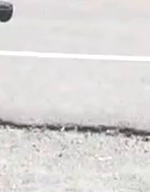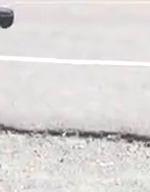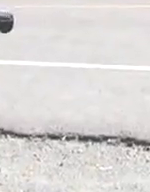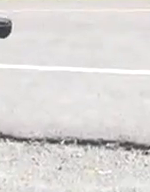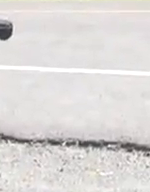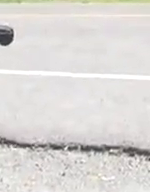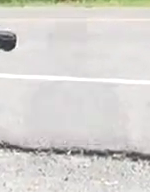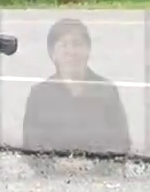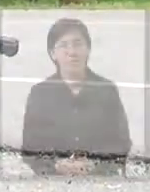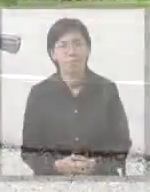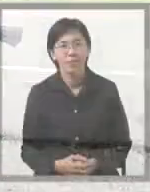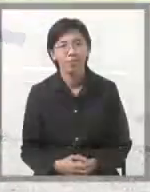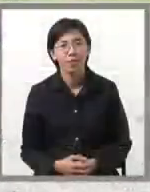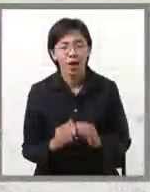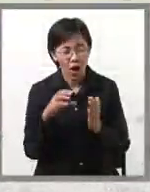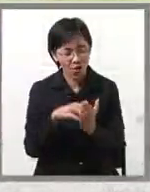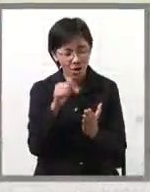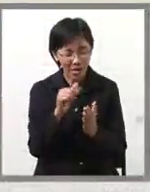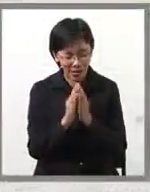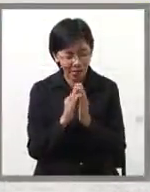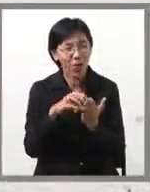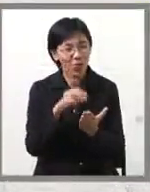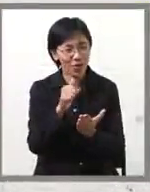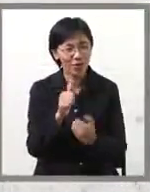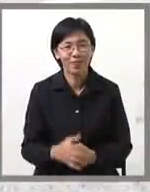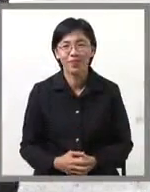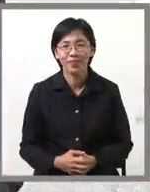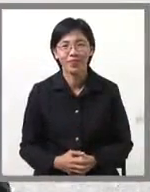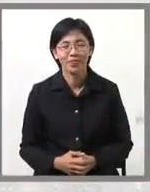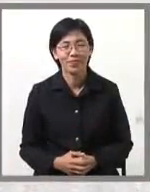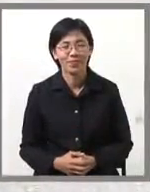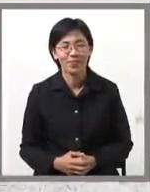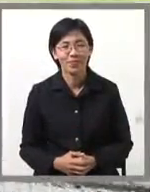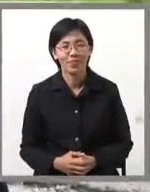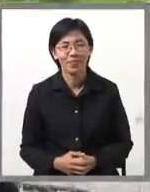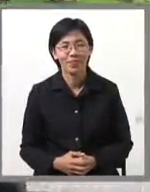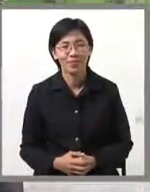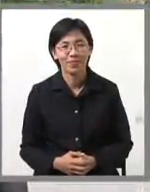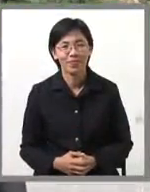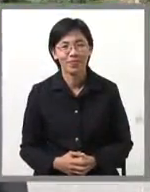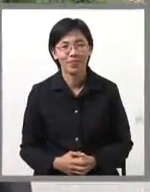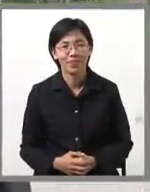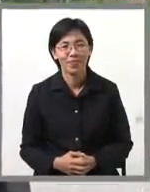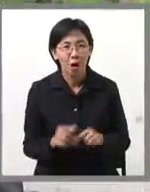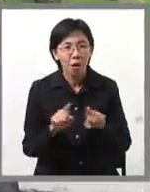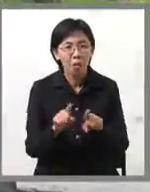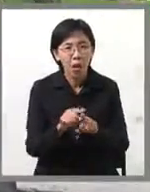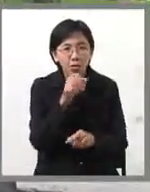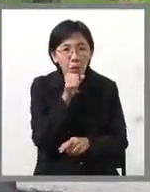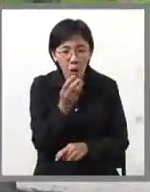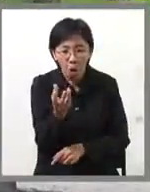ปุ๊บเฮงเฮงเฮงเฮง เฮงเฮงเฮงเฮงเฮงผลนี้ก็ส้มเลยใหญ่ม